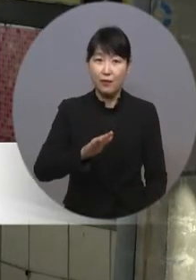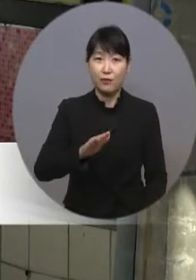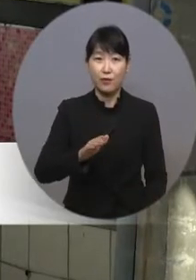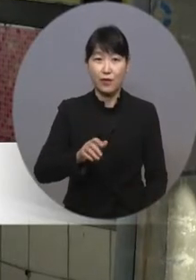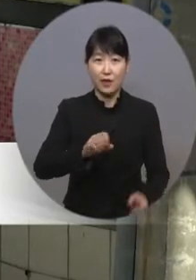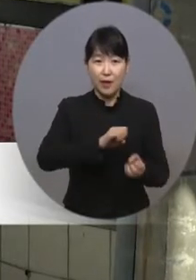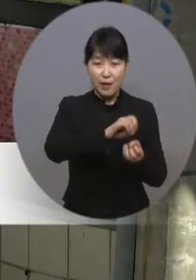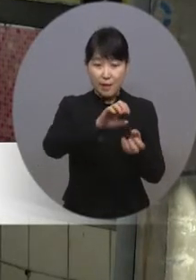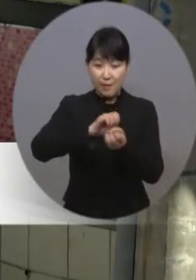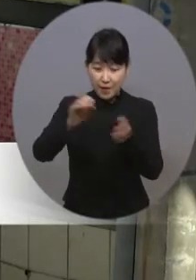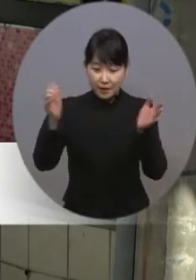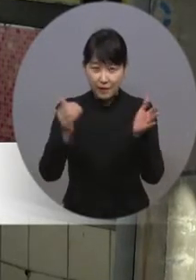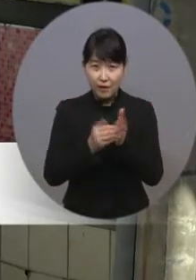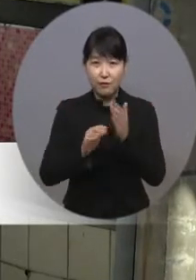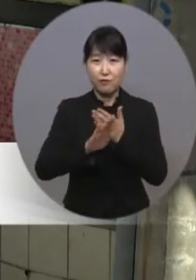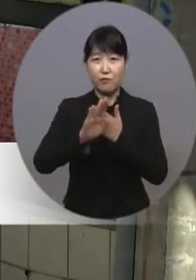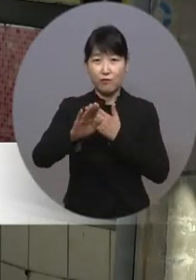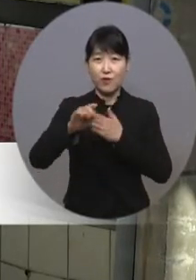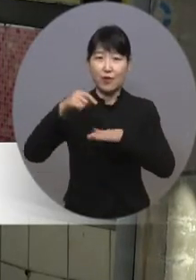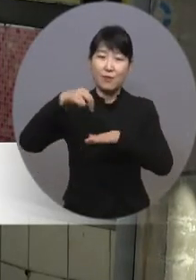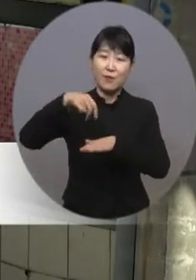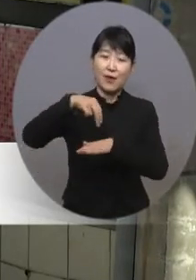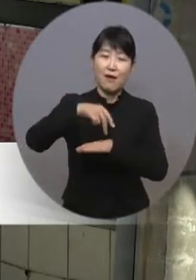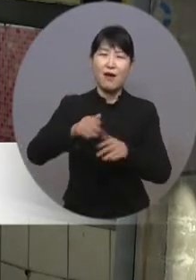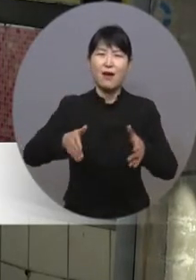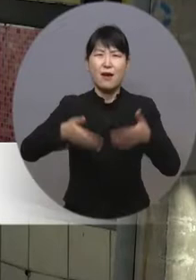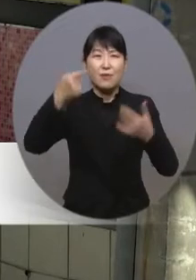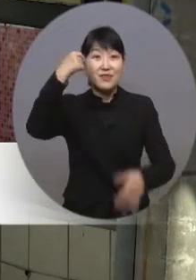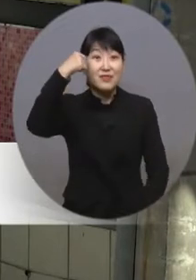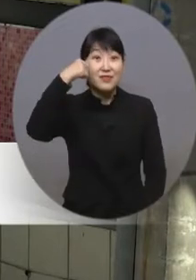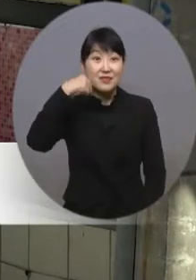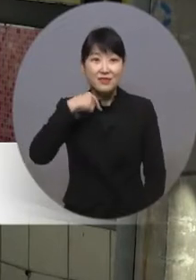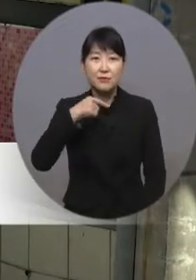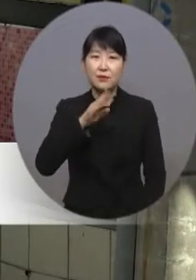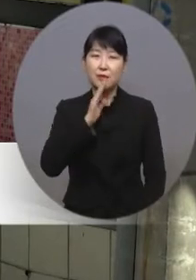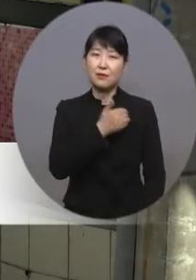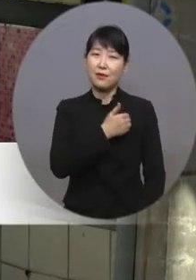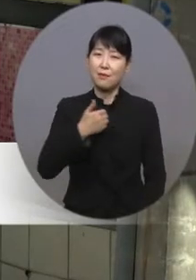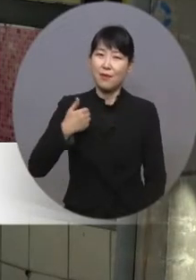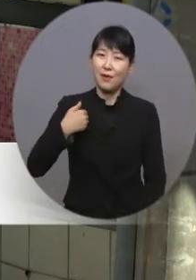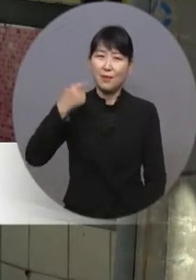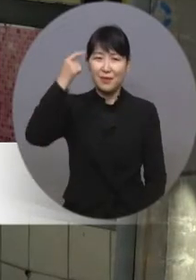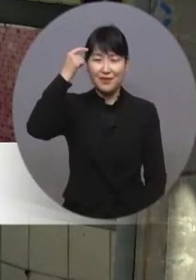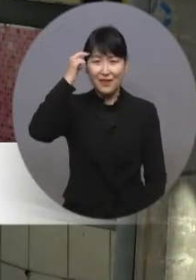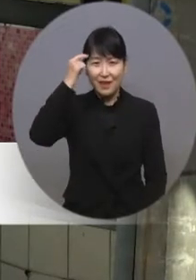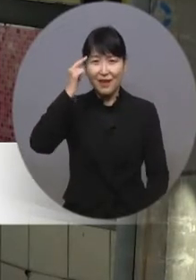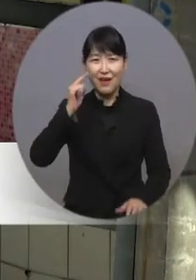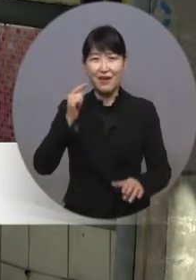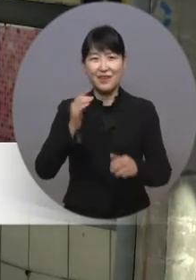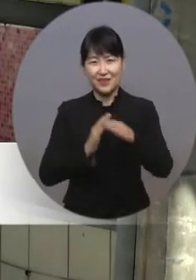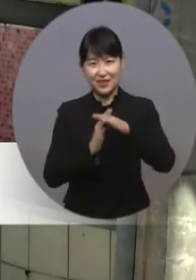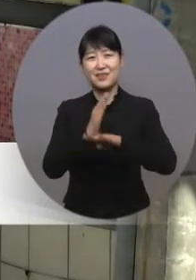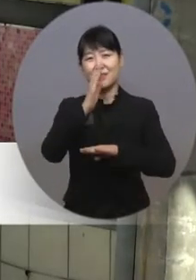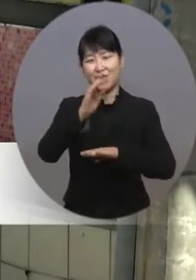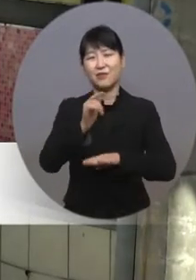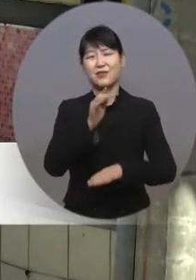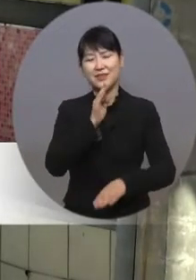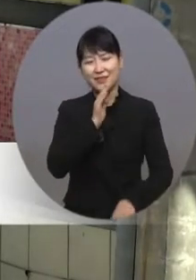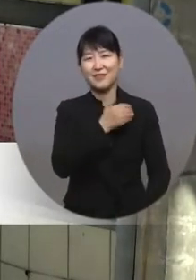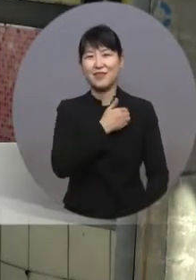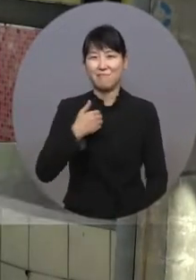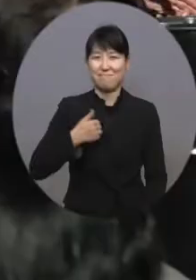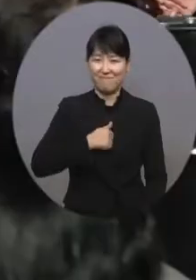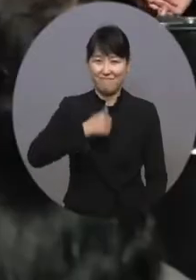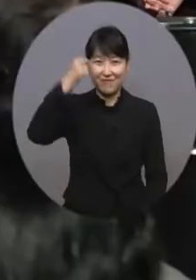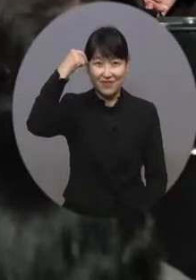연탄을 배달하고 내려올 때 가벼운 발걸음으로 내려올 때 그 뿌듯함은 늘 생각하는 것 이상으로 확실히 더 많이 뿌듯한 것